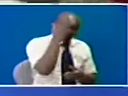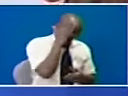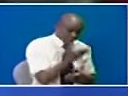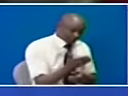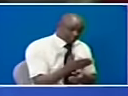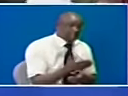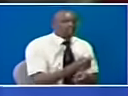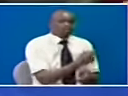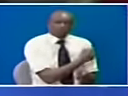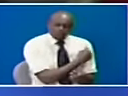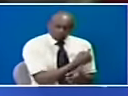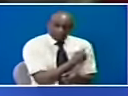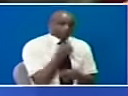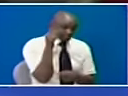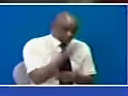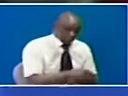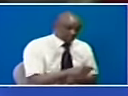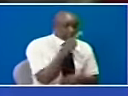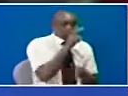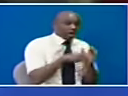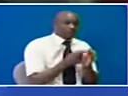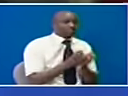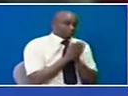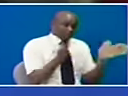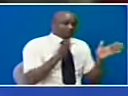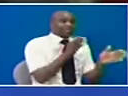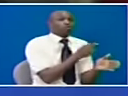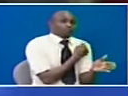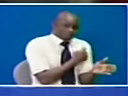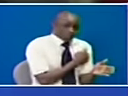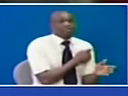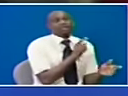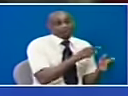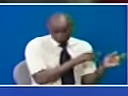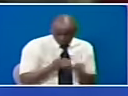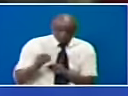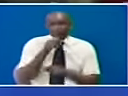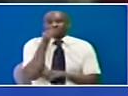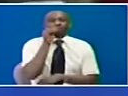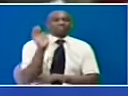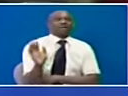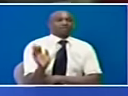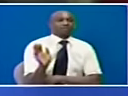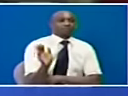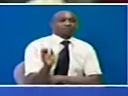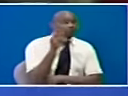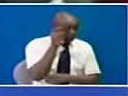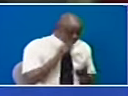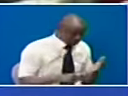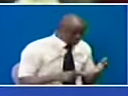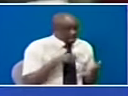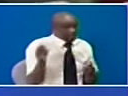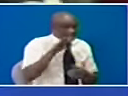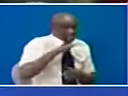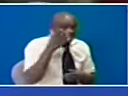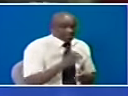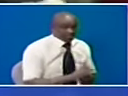Kwamba daktari anakuja pengine masaa mawili katika hospitali ya serikali, alafu anatoka anaenda kwenye kliniki yake. Hata tumeona sehemu zingine